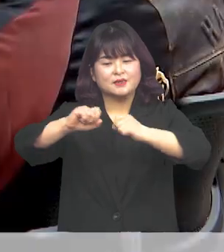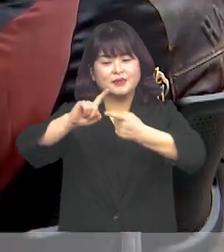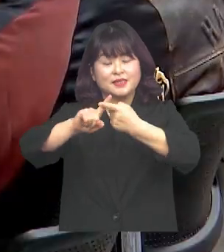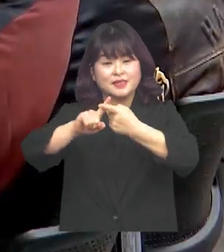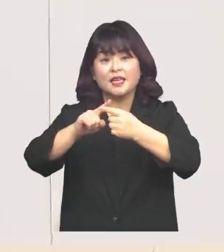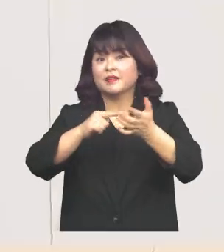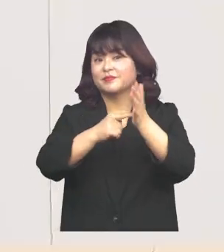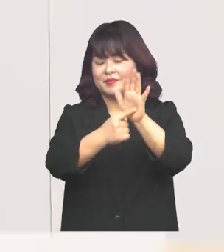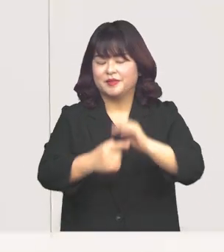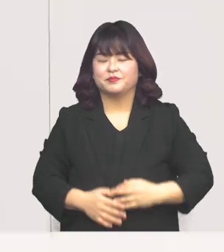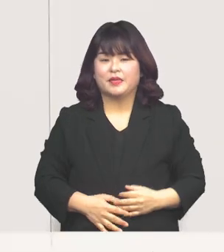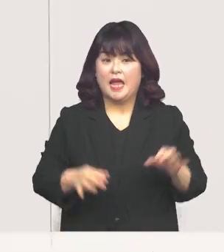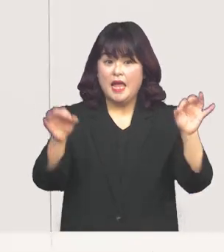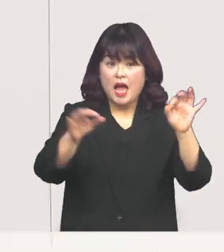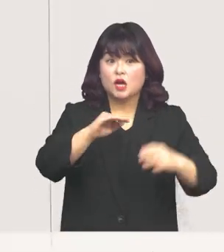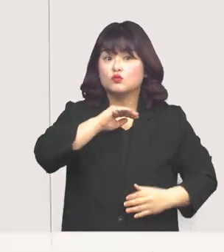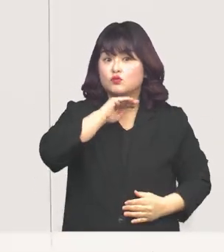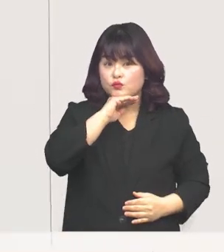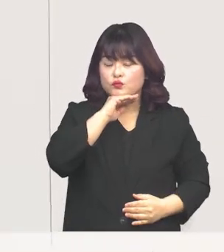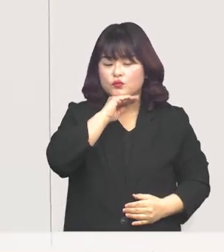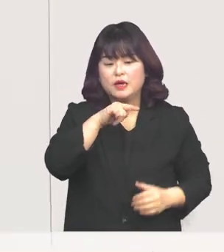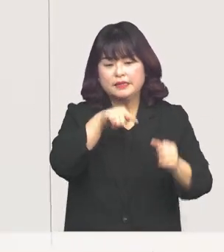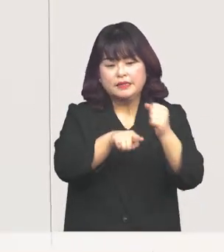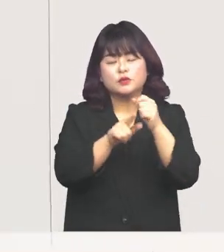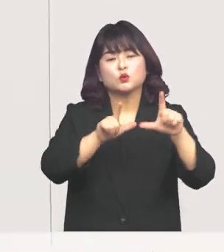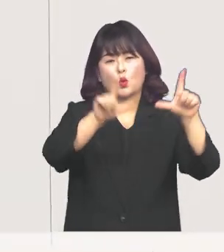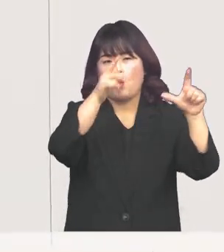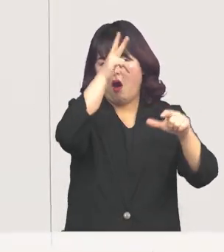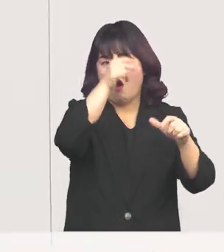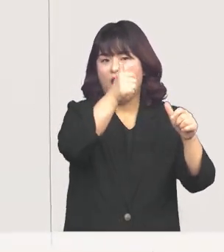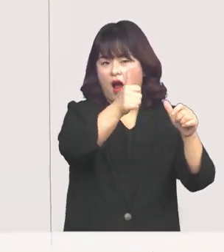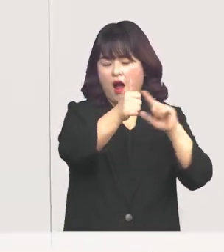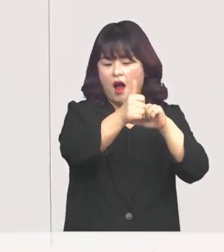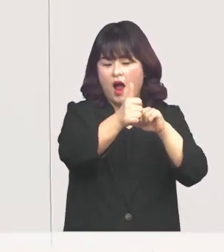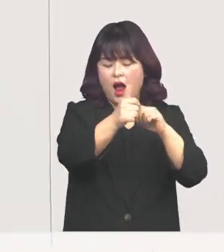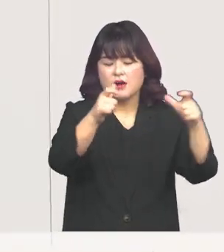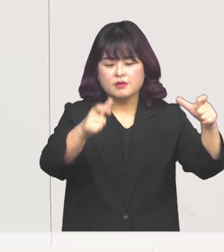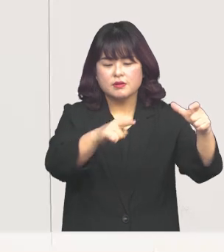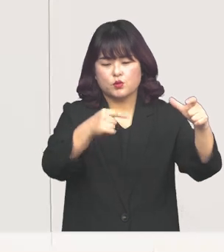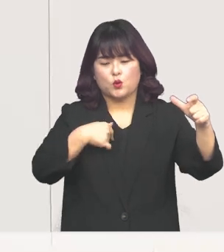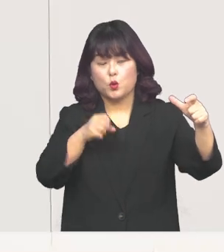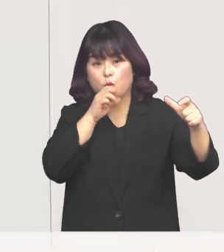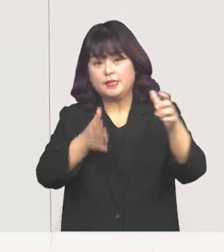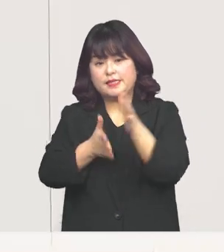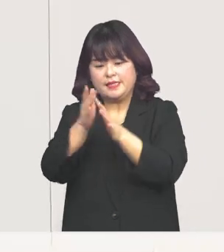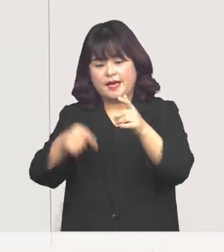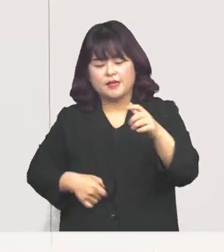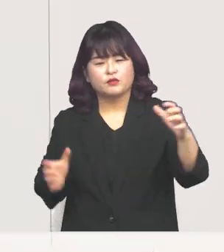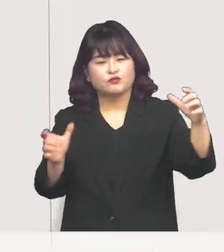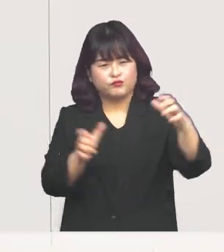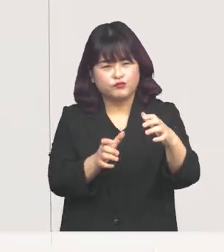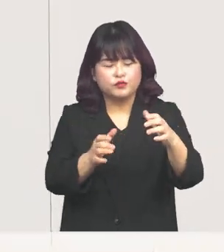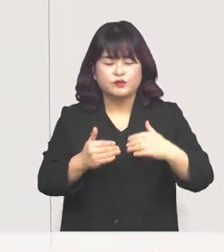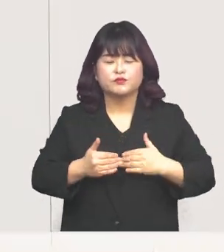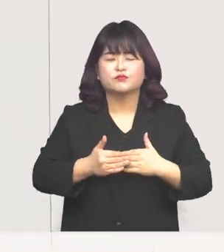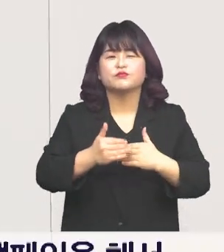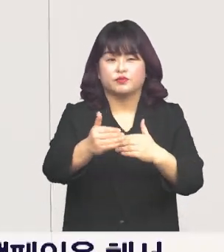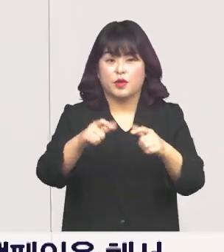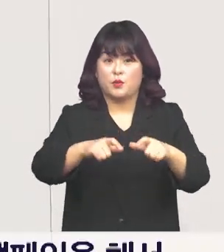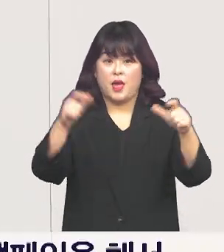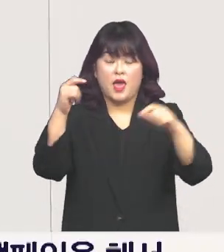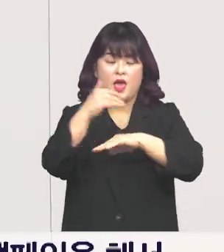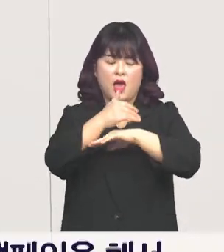밝혔습니다. 일시정지 캠페인을 용인 동부경찰서하고 우리 시하고 하고 있습니다. 이거를 더 확대해 나갈